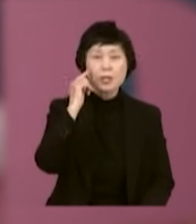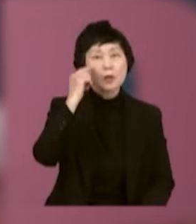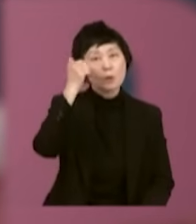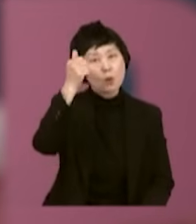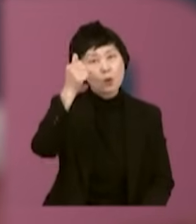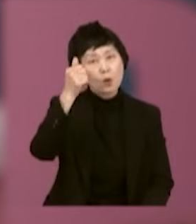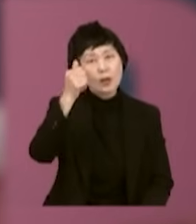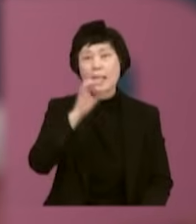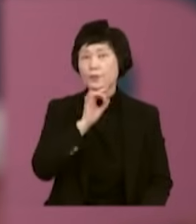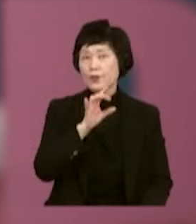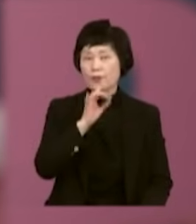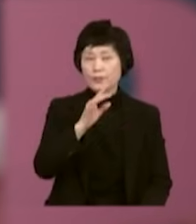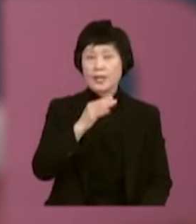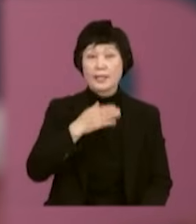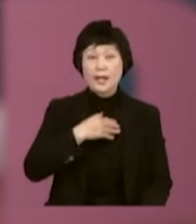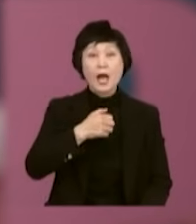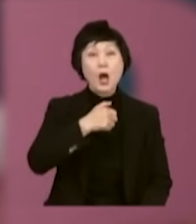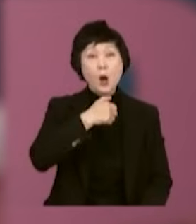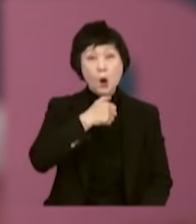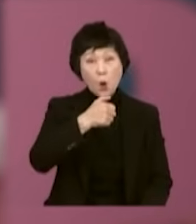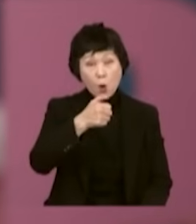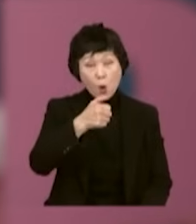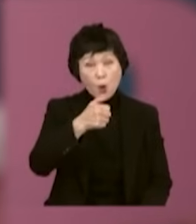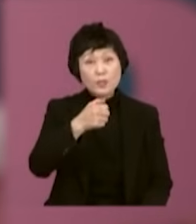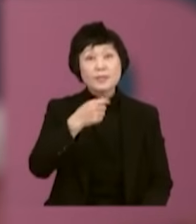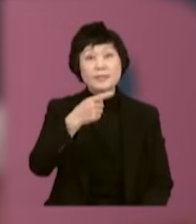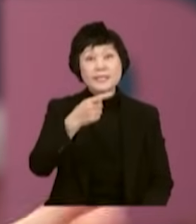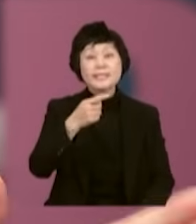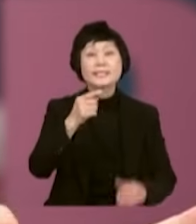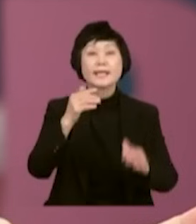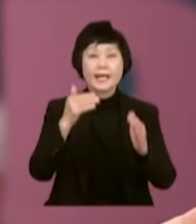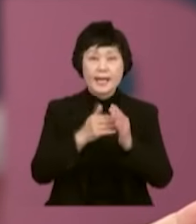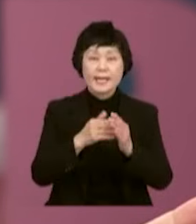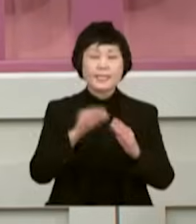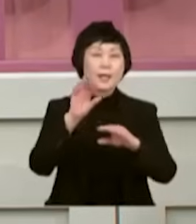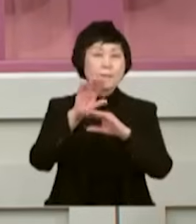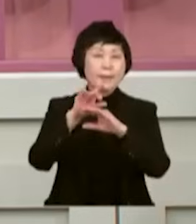지금부터 만 50세 넘을 때까지 51세 네. 될 때까지 방송 안